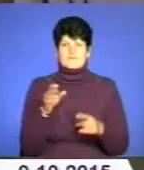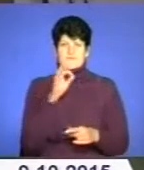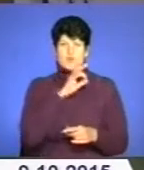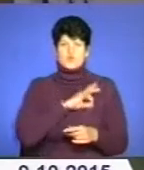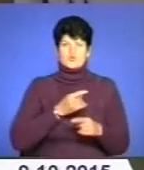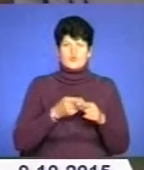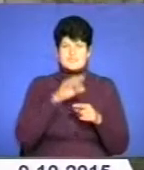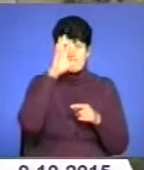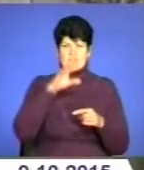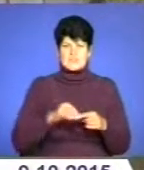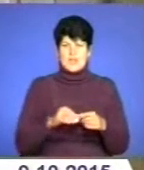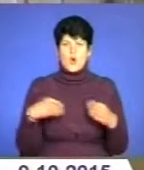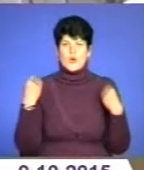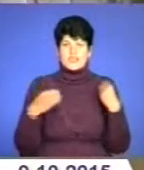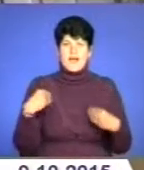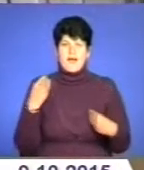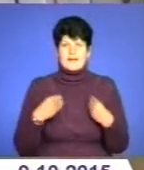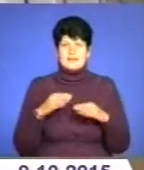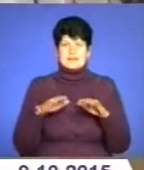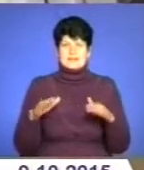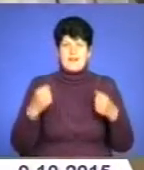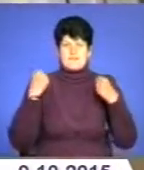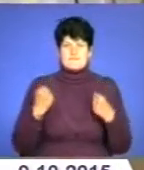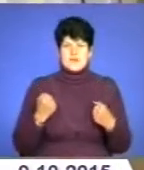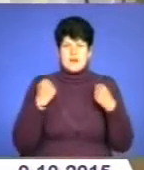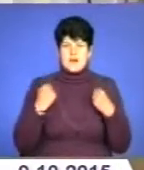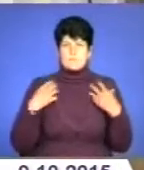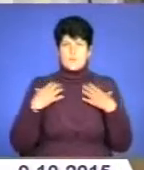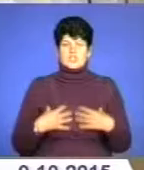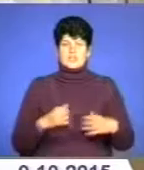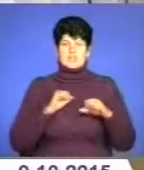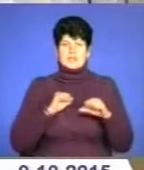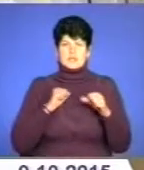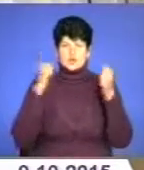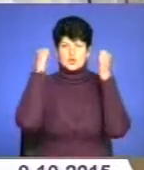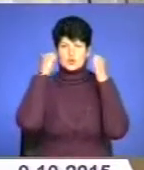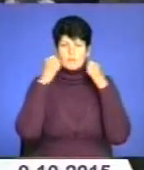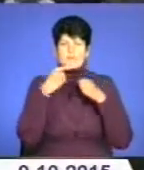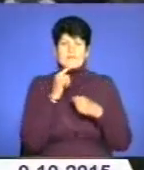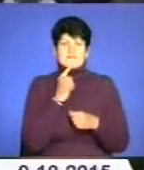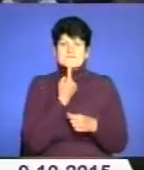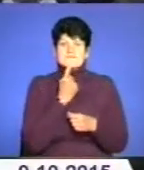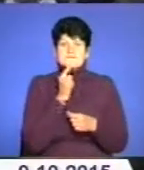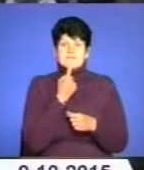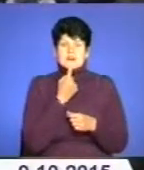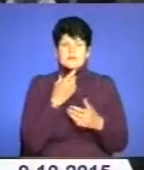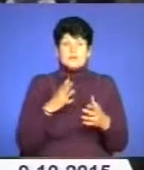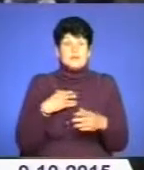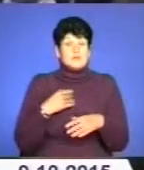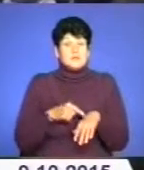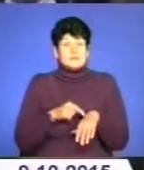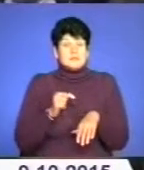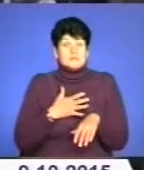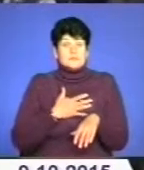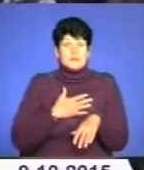це все? Одягали діти, брали вагу бронежилетів, шоломів. Казали, що їм це дуже важко. Співчували нашим хлопцям,